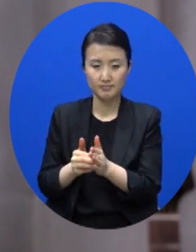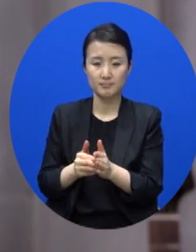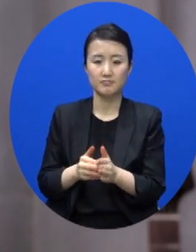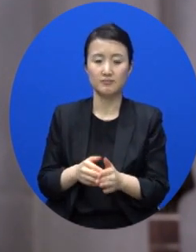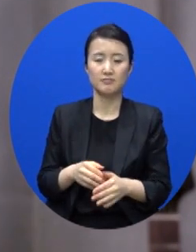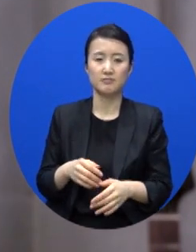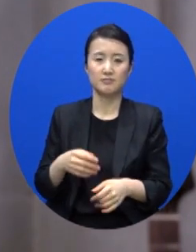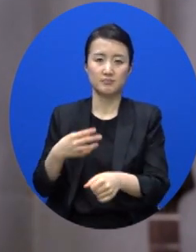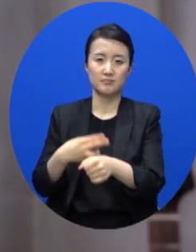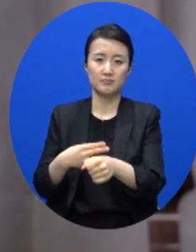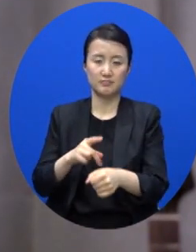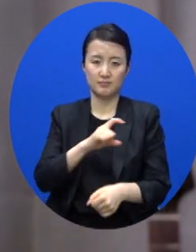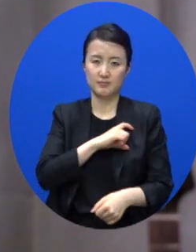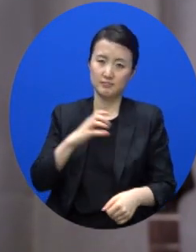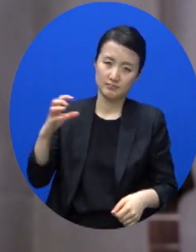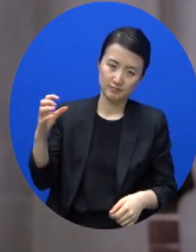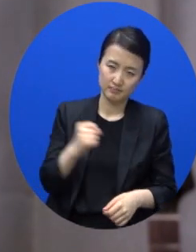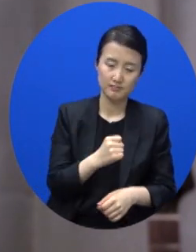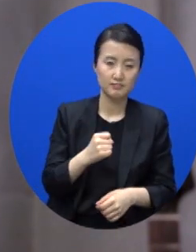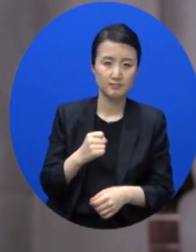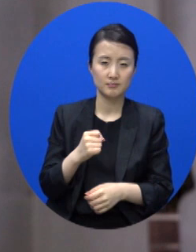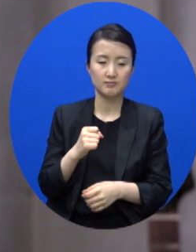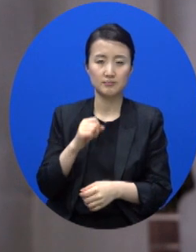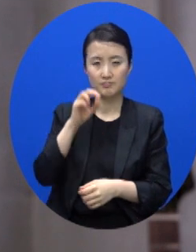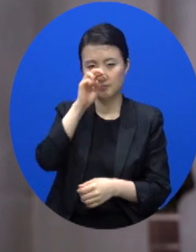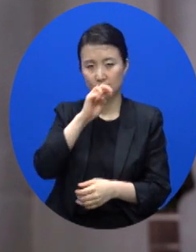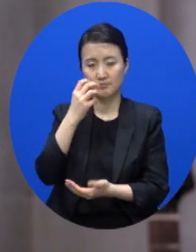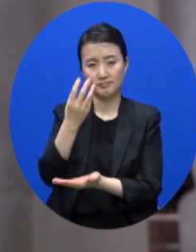그 녹음을 했습니다.